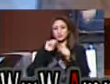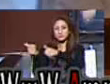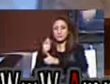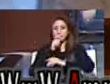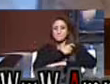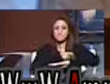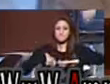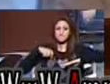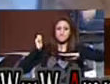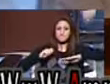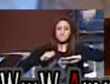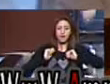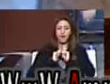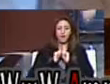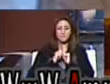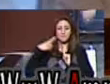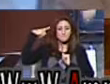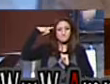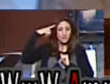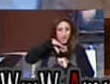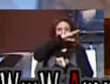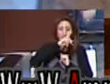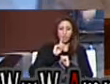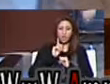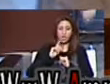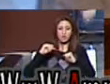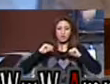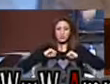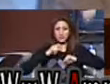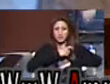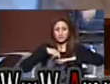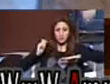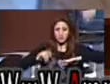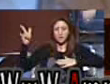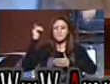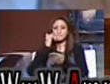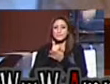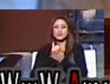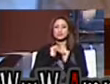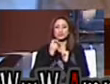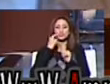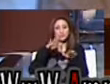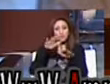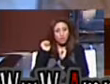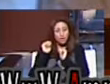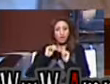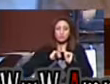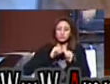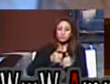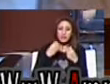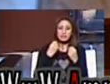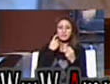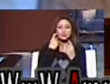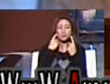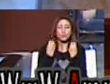يمكن لاحد ايا ما كان ان يقرر ان ذلك الامر ناتج عن اندفاع من وكلاء النيابه او ناتج عن قله من اعضاء النيابه العامه، لاننا